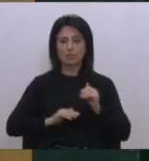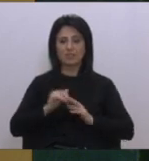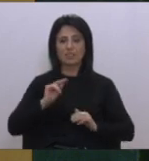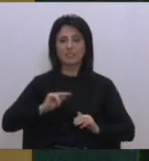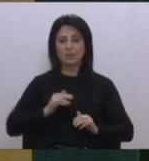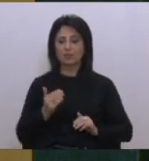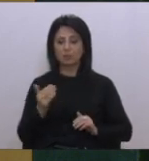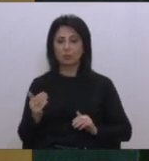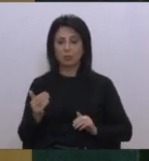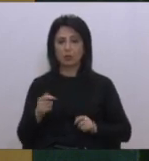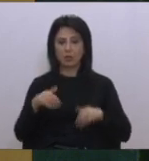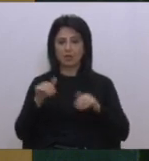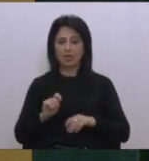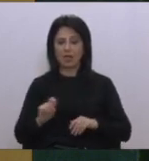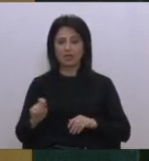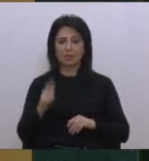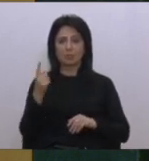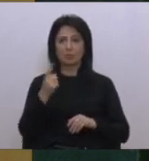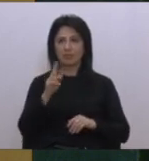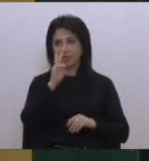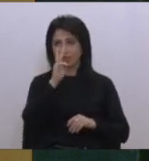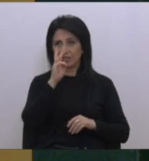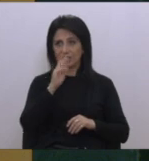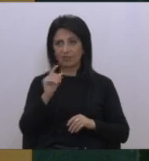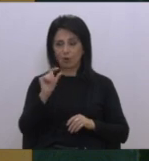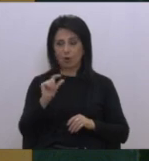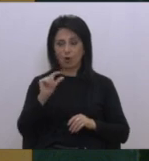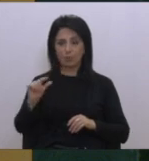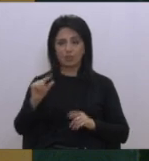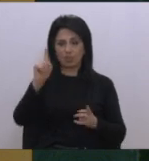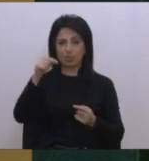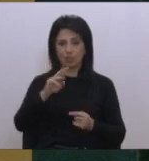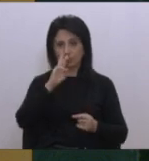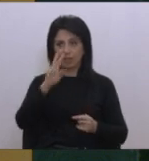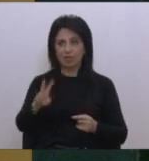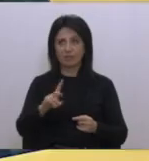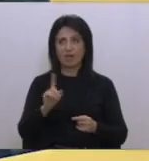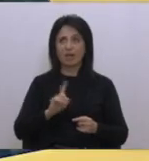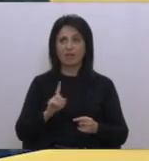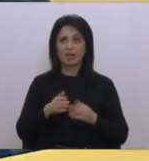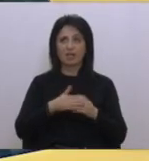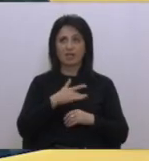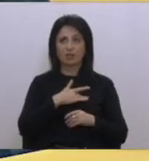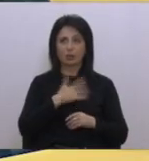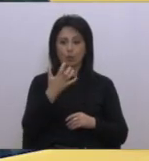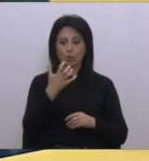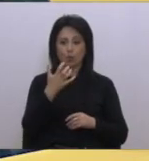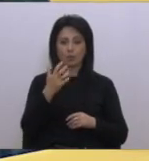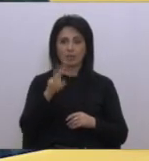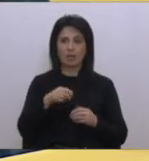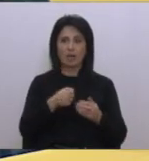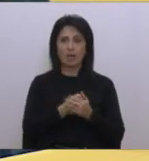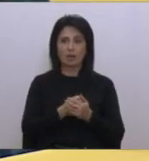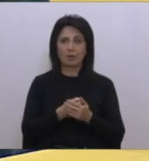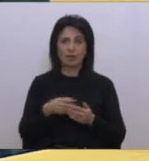de bubistuis. Dadgenil პირველ სახელფასოს კოეფიციენტის შესაბამის სანაზღაურებას, რაც დაახლოებით 500 ლარამდე. Და ეს